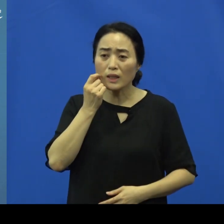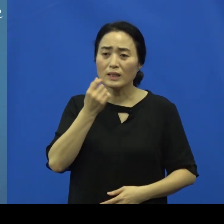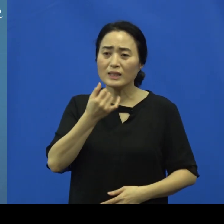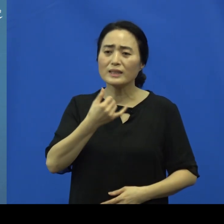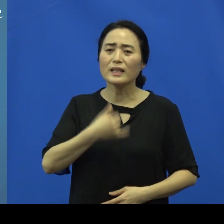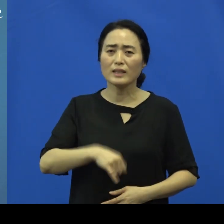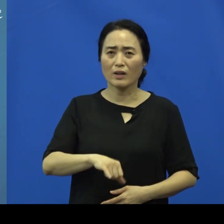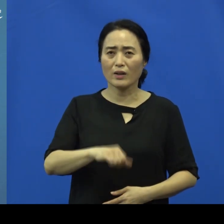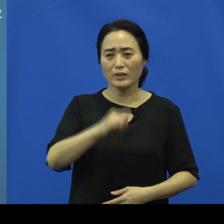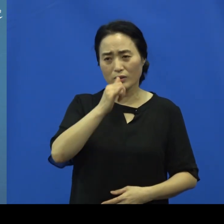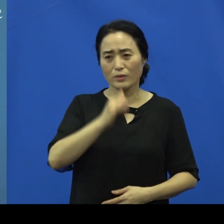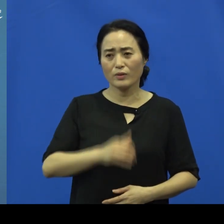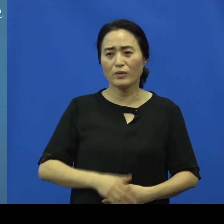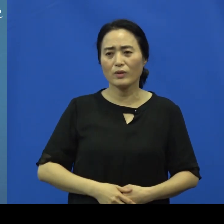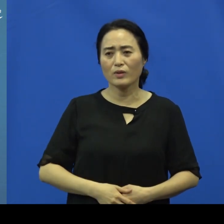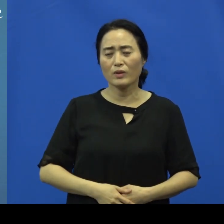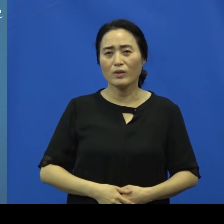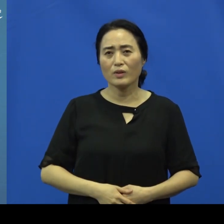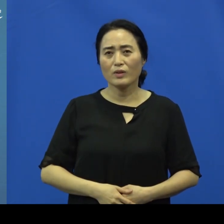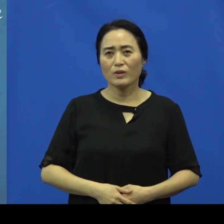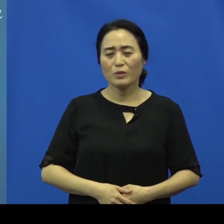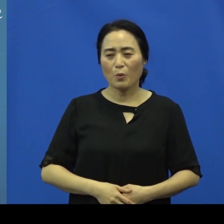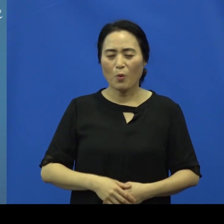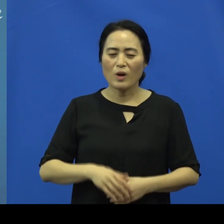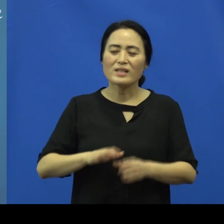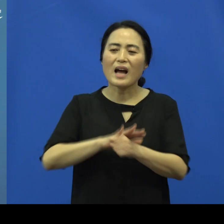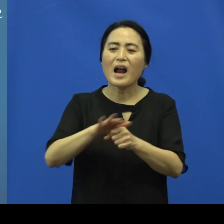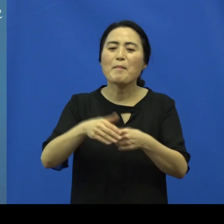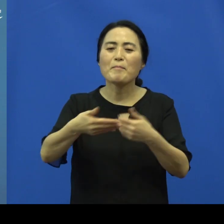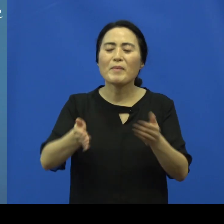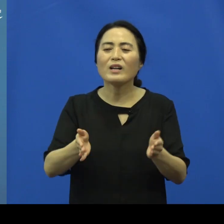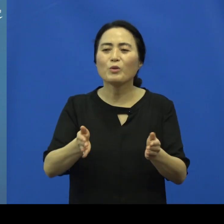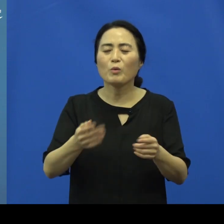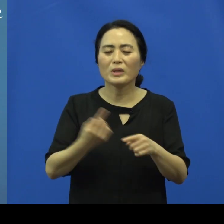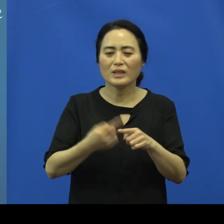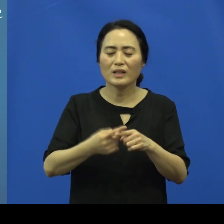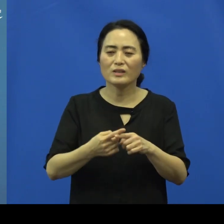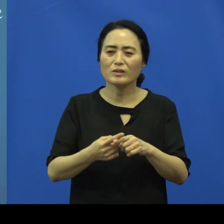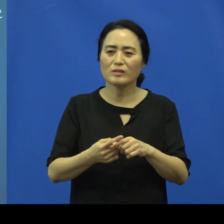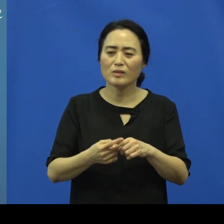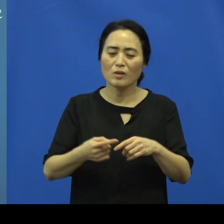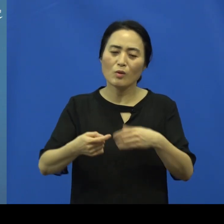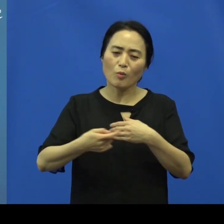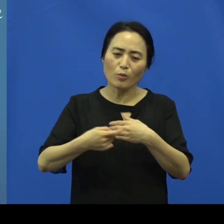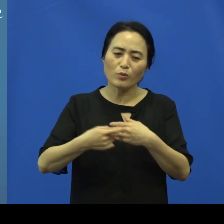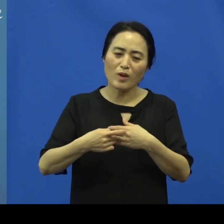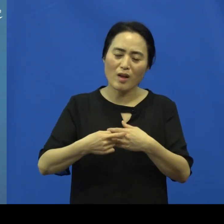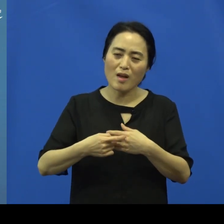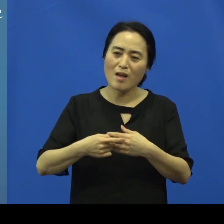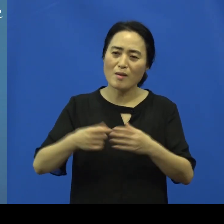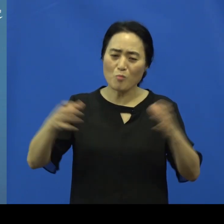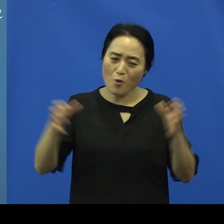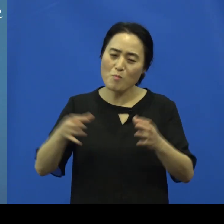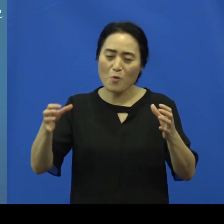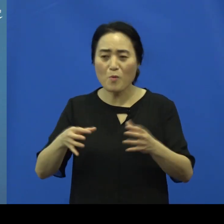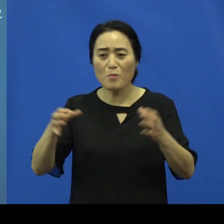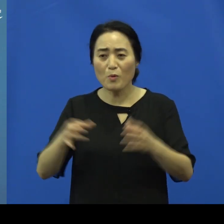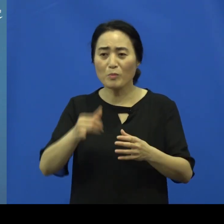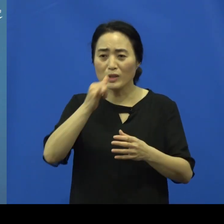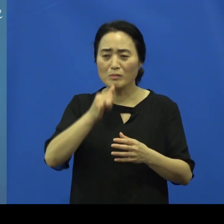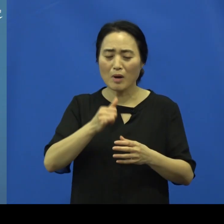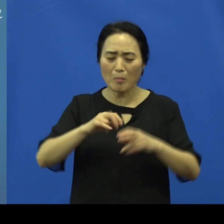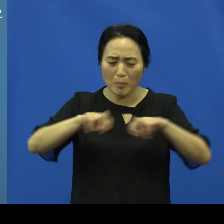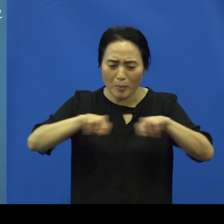아니, 자녀만이 아니라 공동체일 수도 있습니다. 사랑방일 수도 있어. 사랑방이 죽어 있어. 어떤 데는 교회가 죽어 있어. 다시 살릴